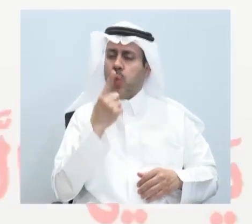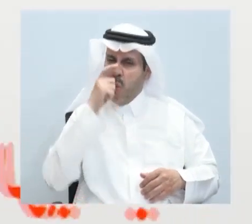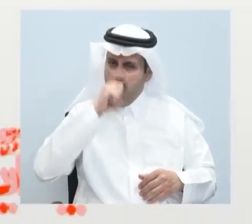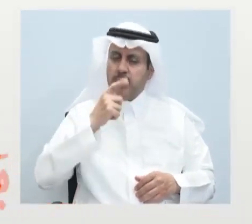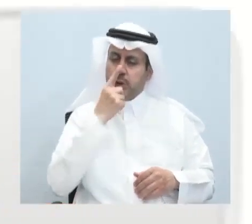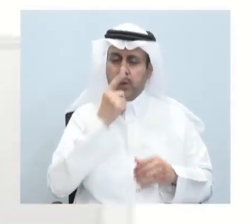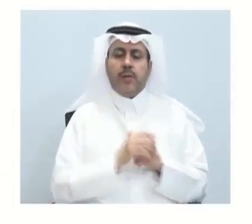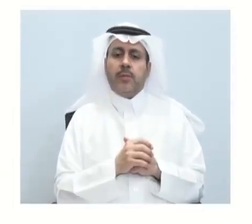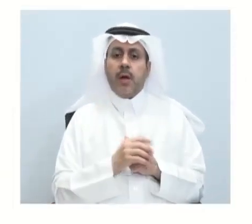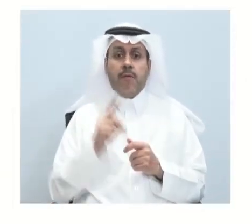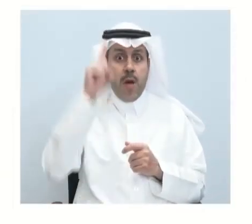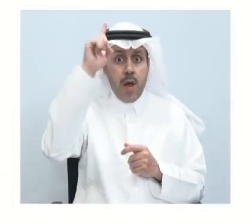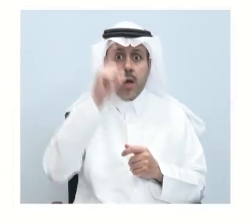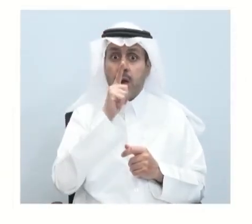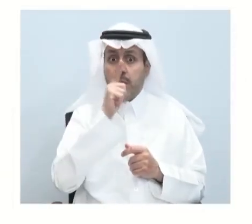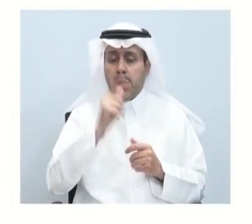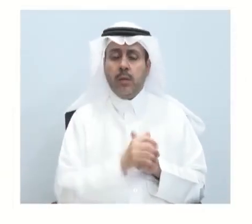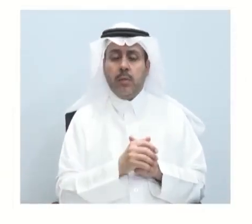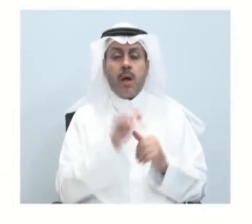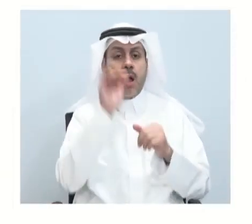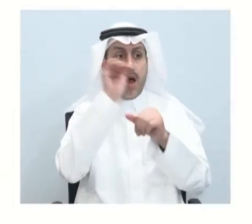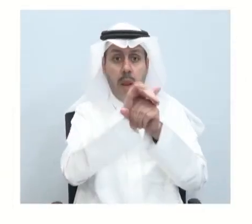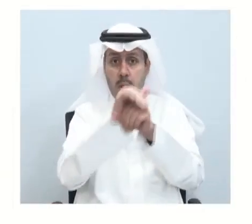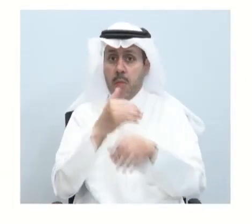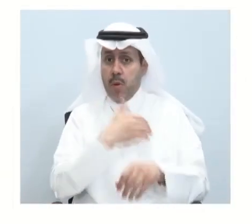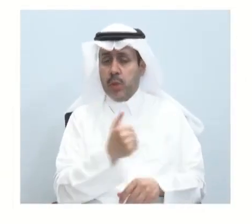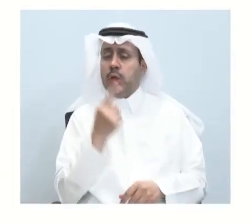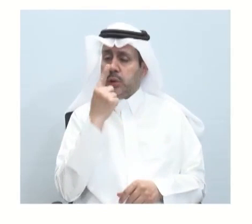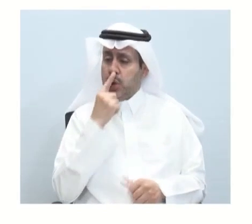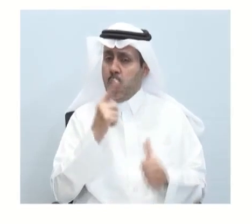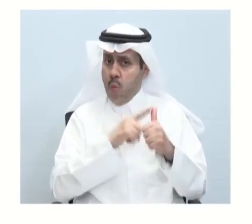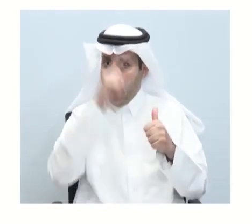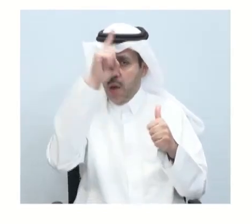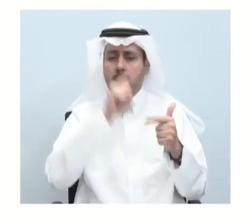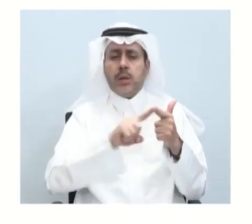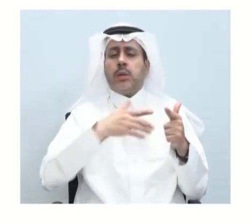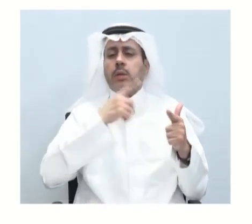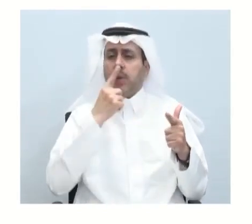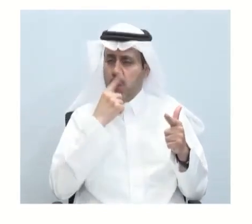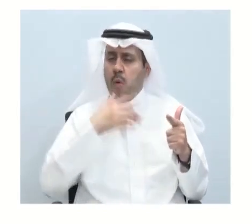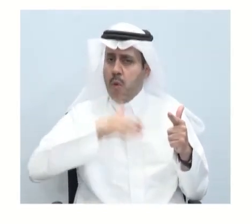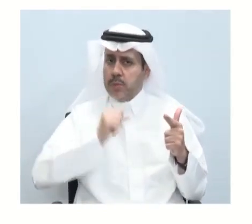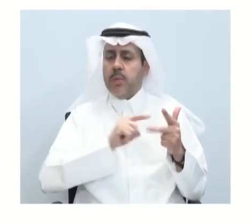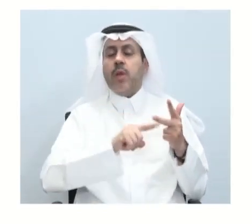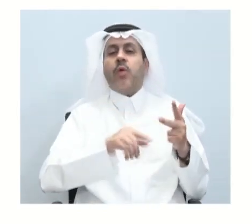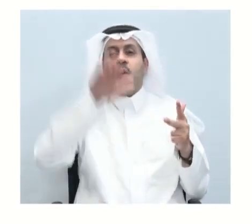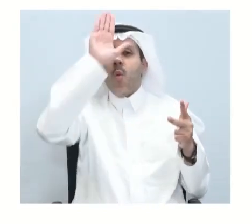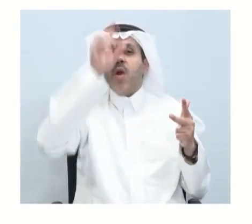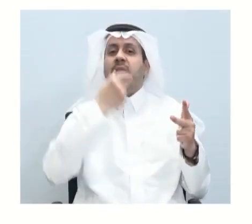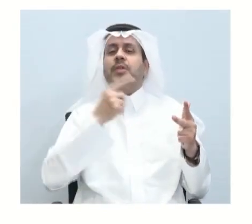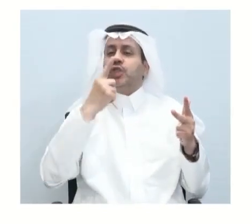بذلك فقال يا ايها الذين امنوا اطيعوا الله واطيعوا الرسول واولي الامر منكم واولي